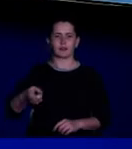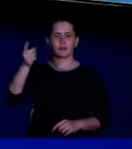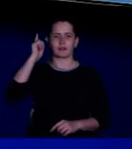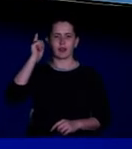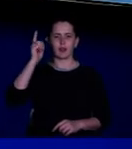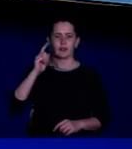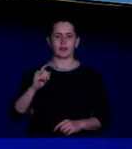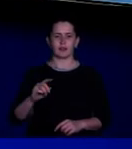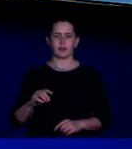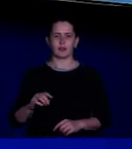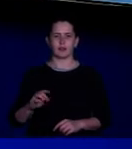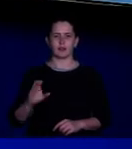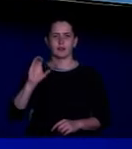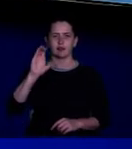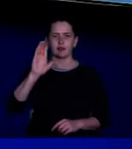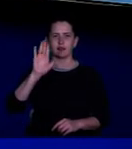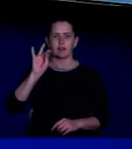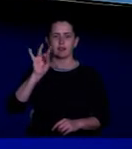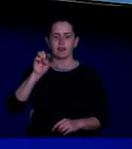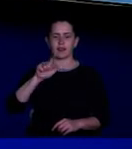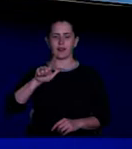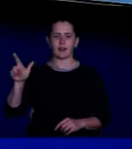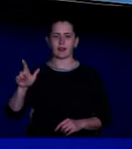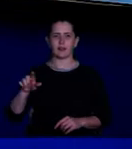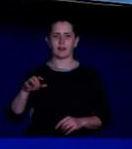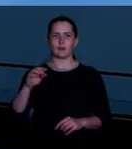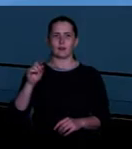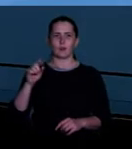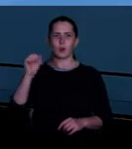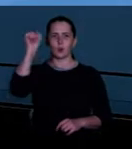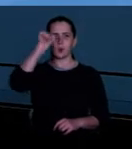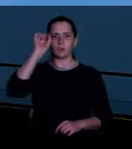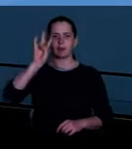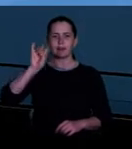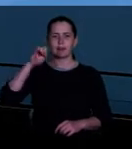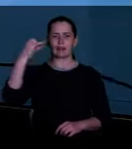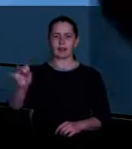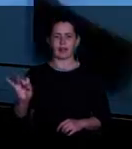старинная свирель, узбекский най.